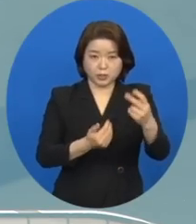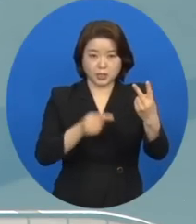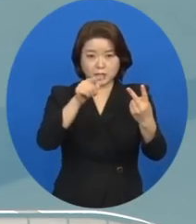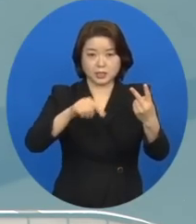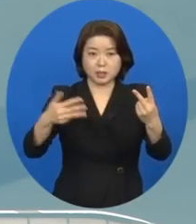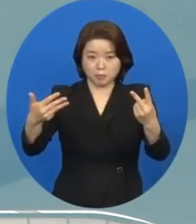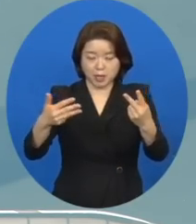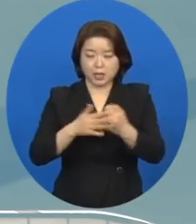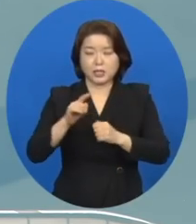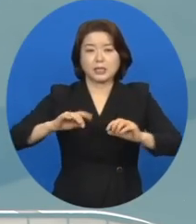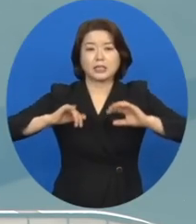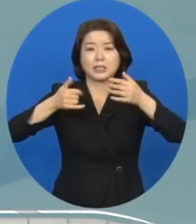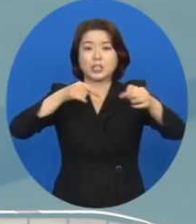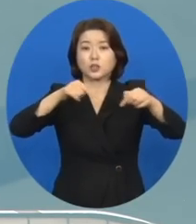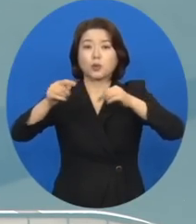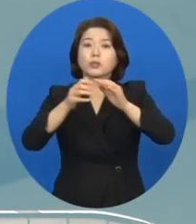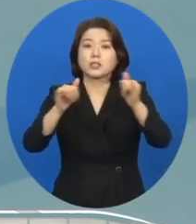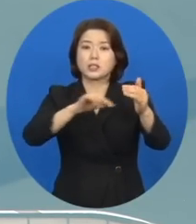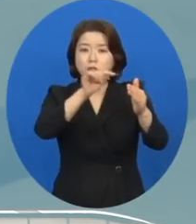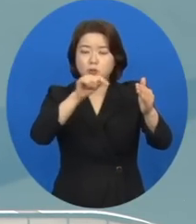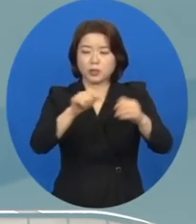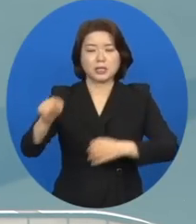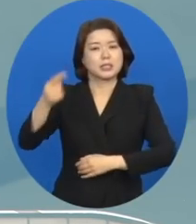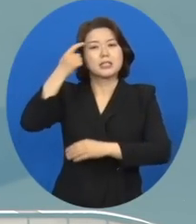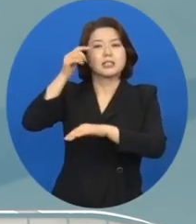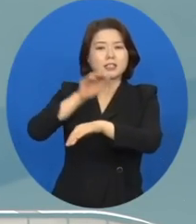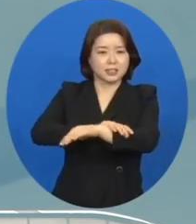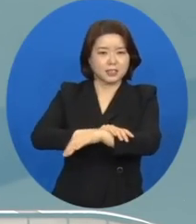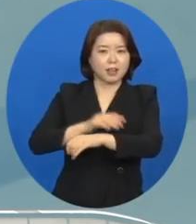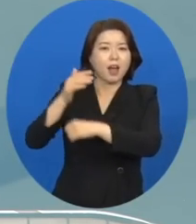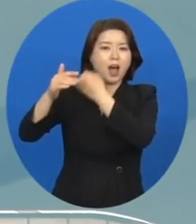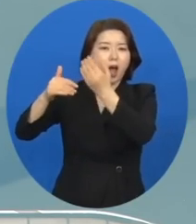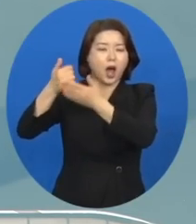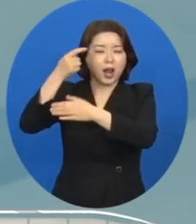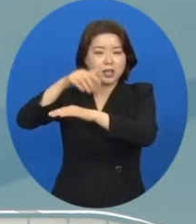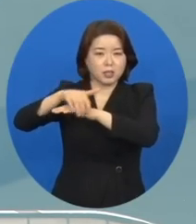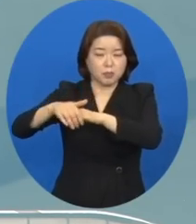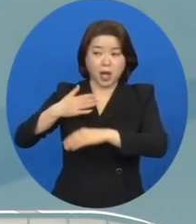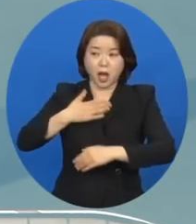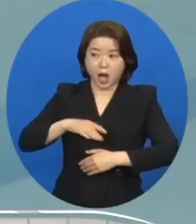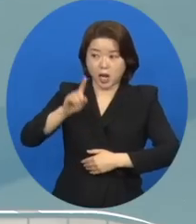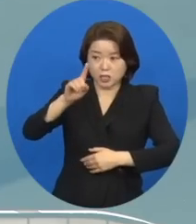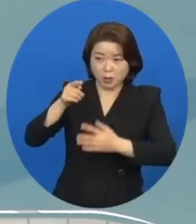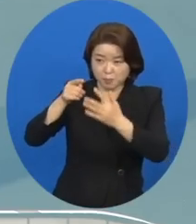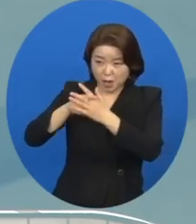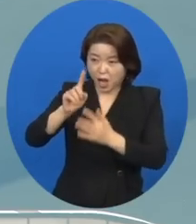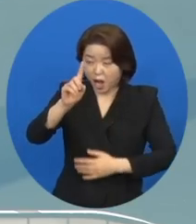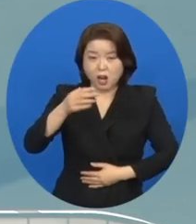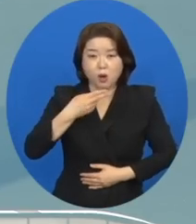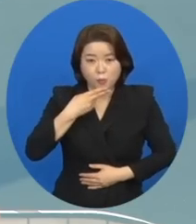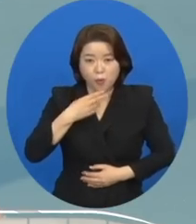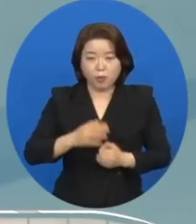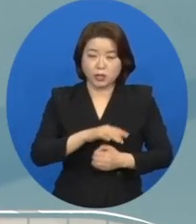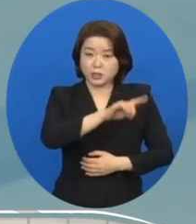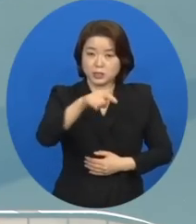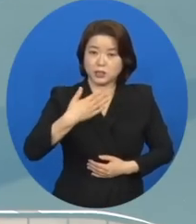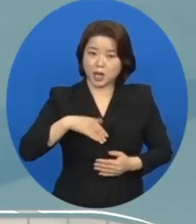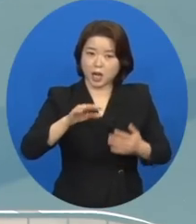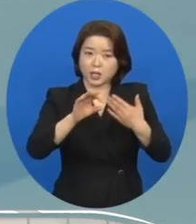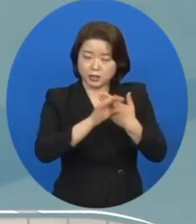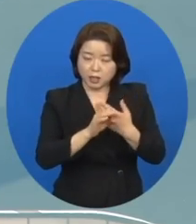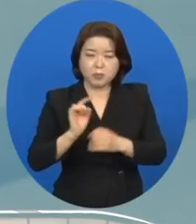이 세상 통치자들 가운데는 이 지혜 하나님의 모략을 아는 사람이 하나도 없습니다. 그들이 알았더라면 영광의